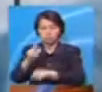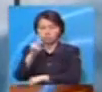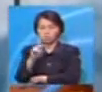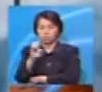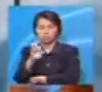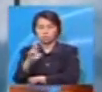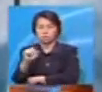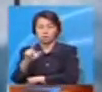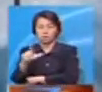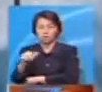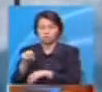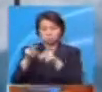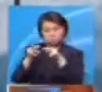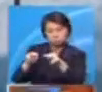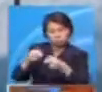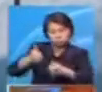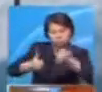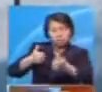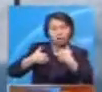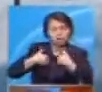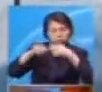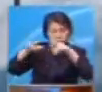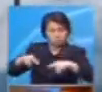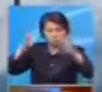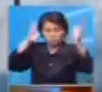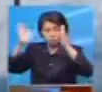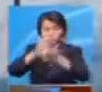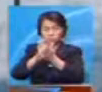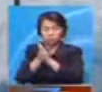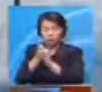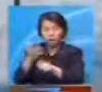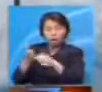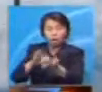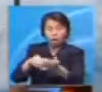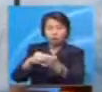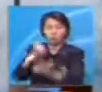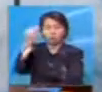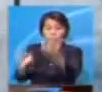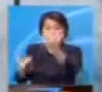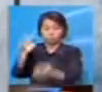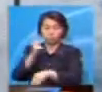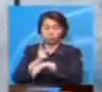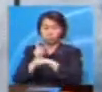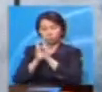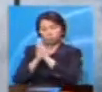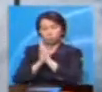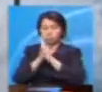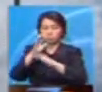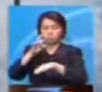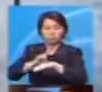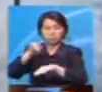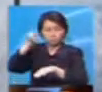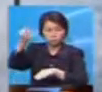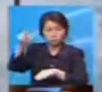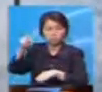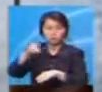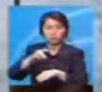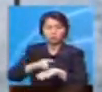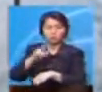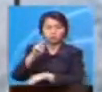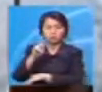India untuk memastikan sama ada terdapat rakyat Malaysia yang menjadi mangsa dalam kebakaran kuil paravur putingal Devi di